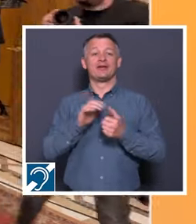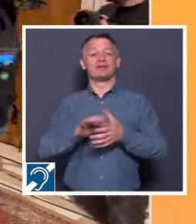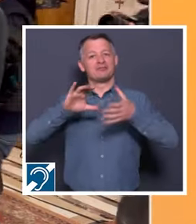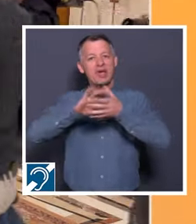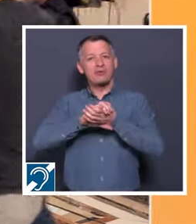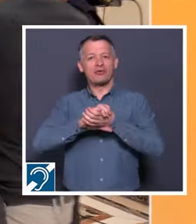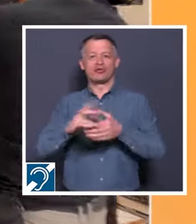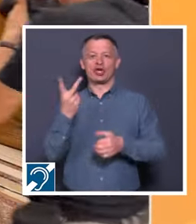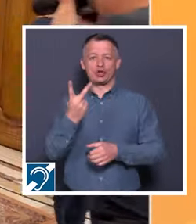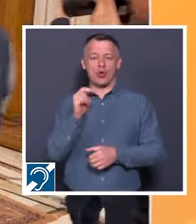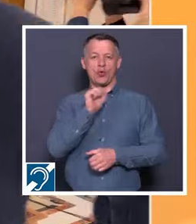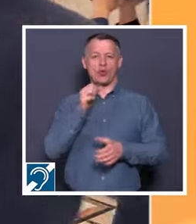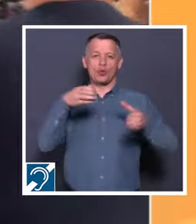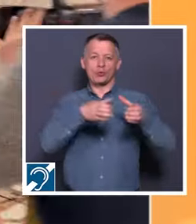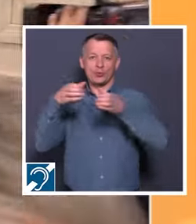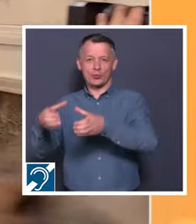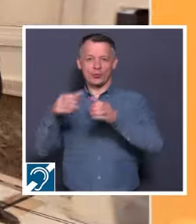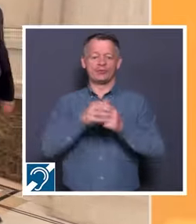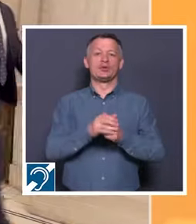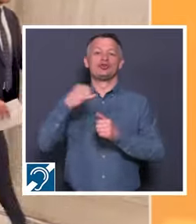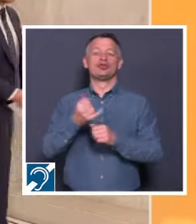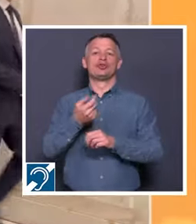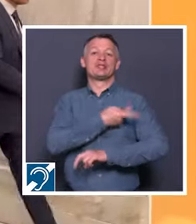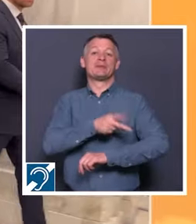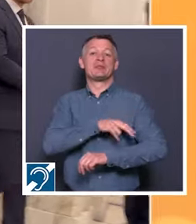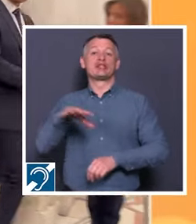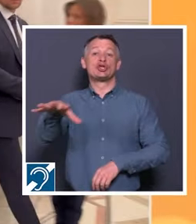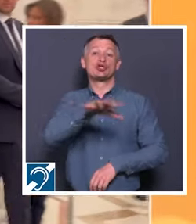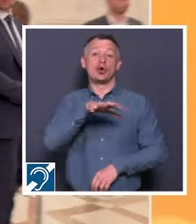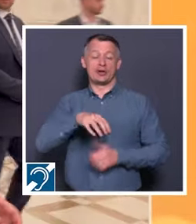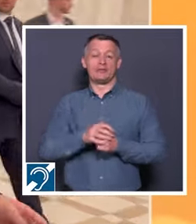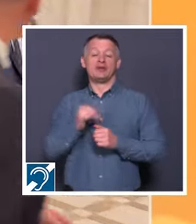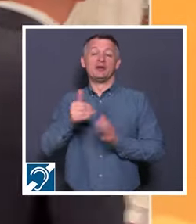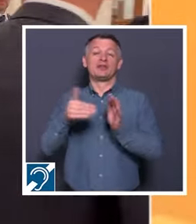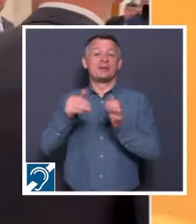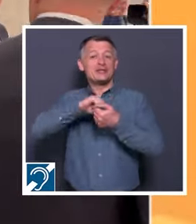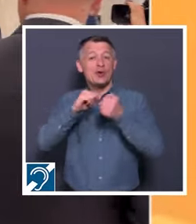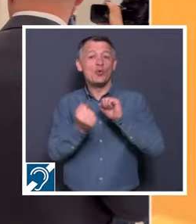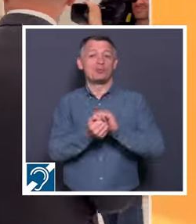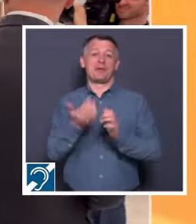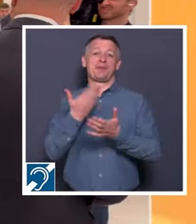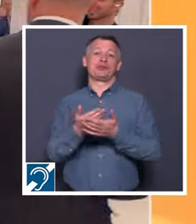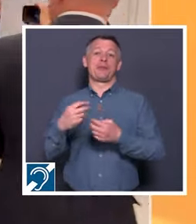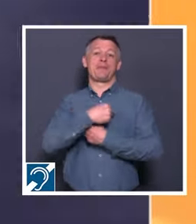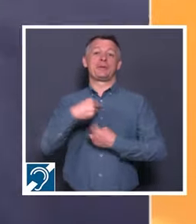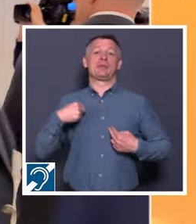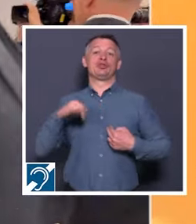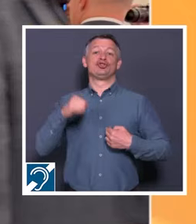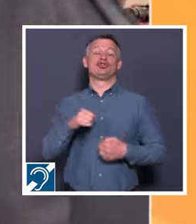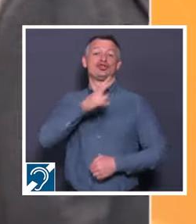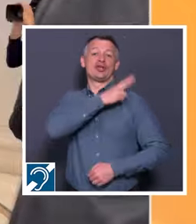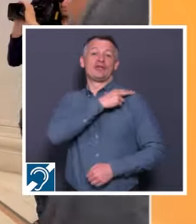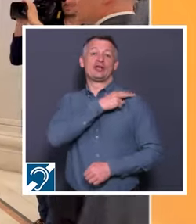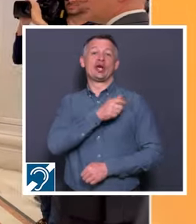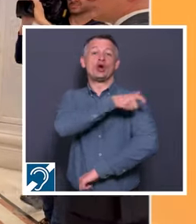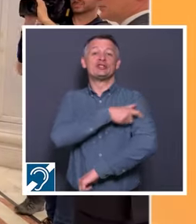parte, cele două tabere și reprezentanților din teritoriu trebuie să se lupte pentru primăriile și șefiile de Consiliul Județene